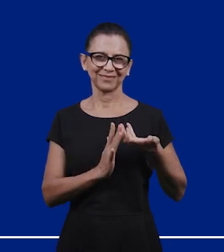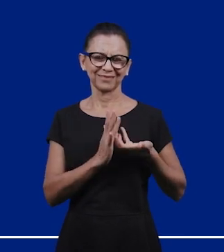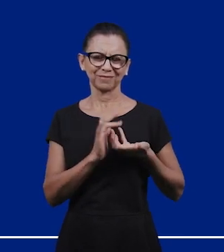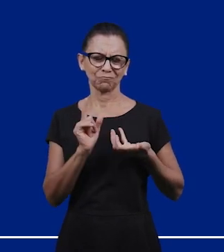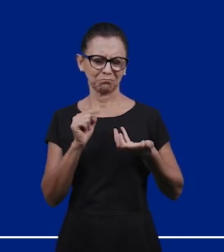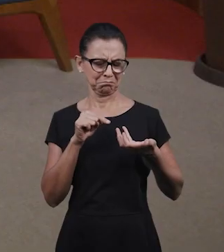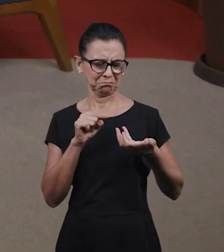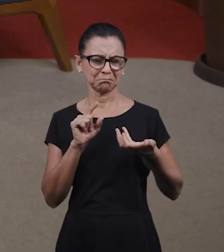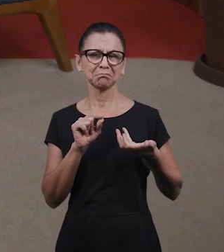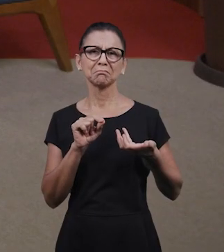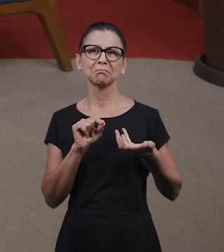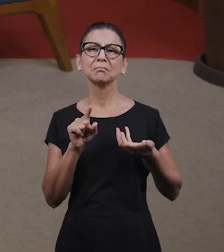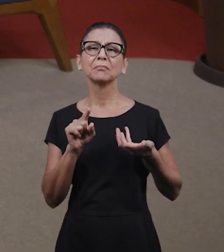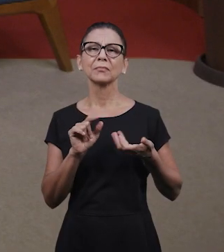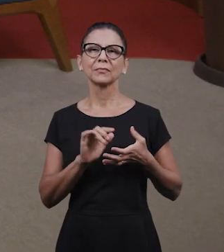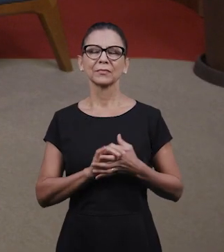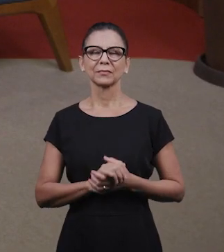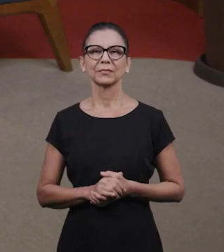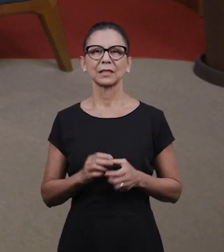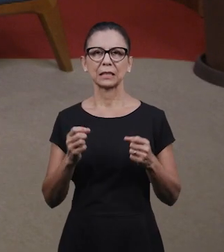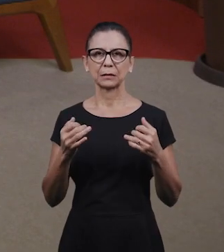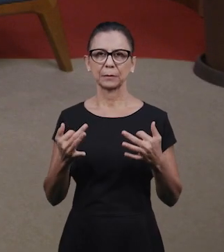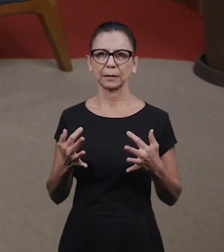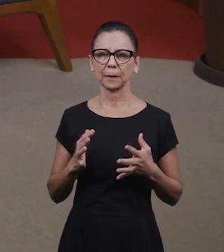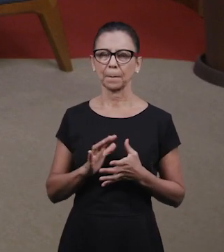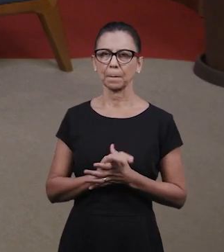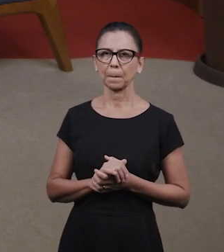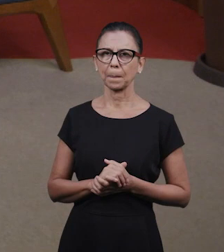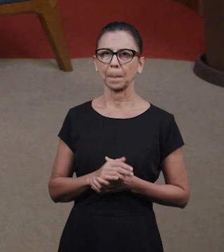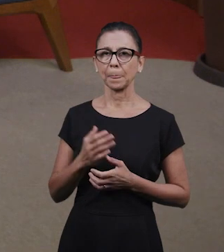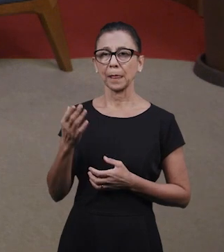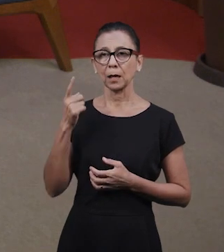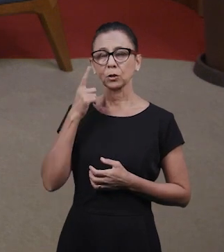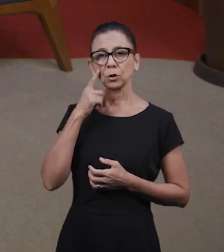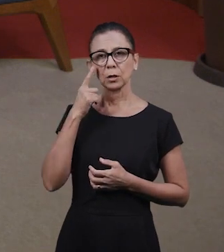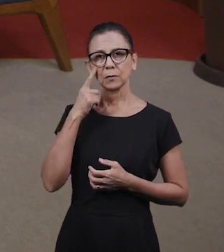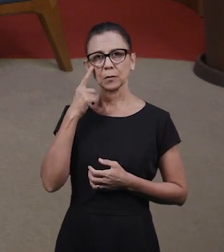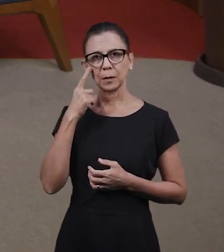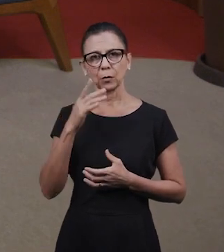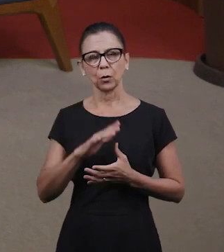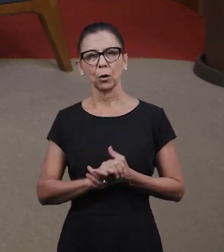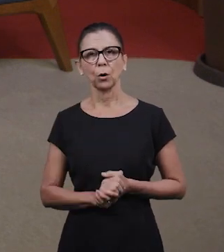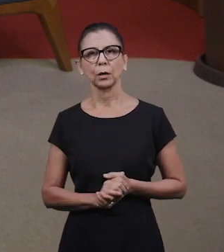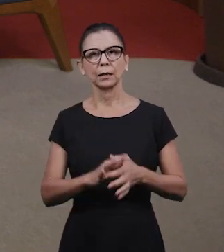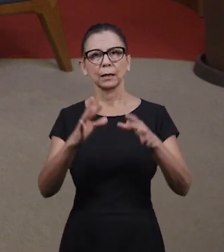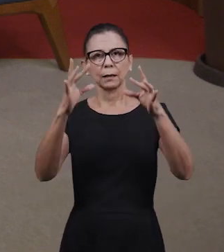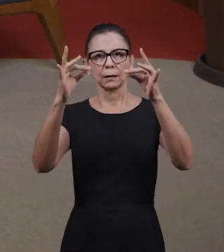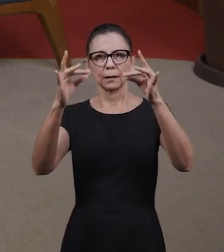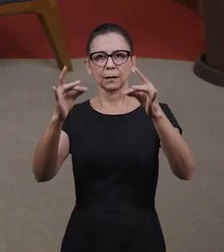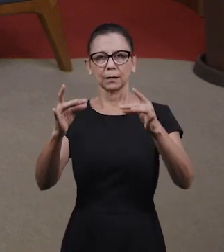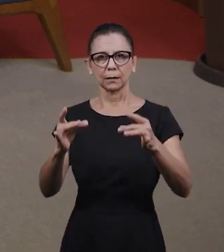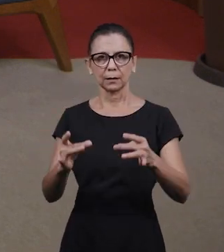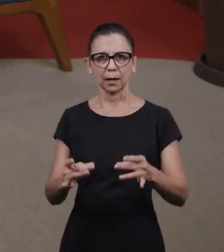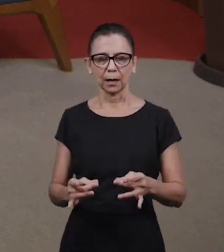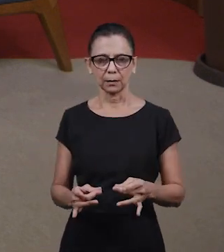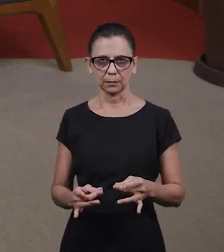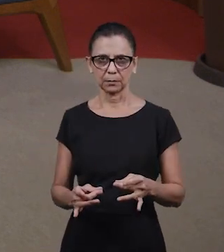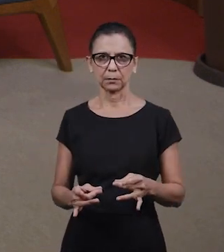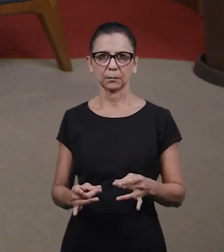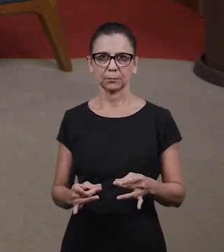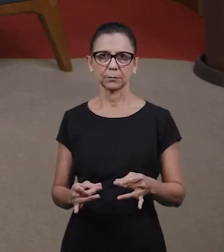Alexandre, Thiago a fait ici un abordage à propos de l'aspect littéral de ce